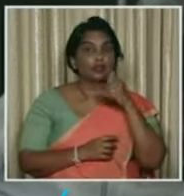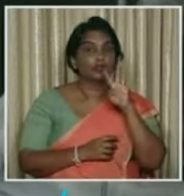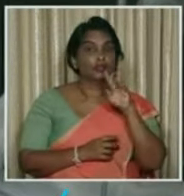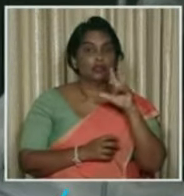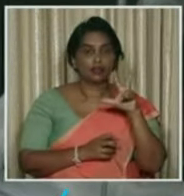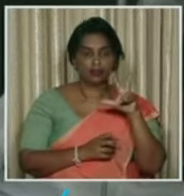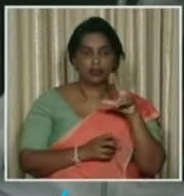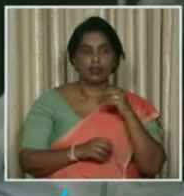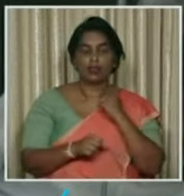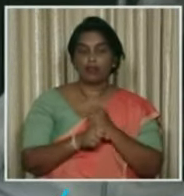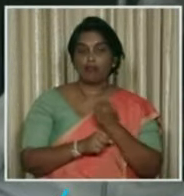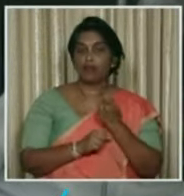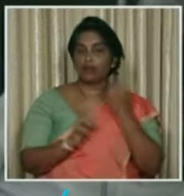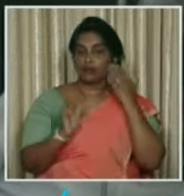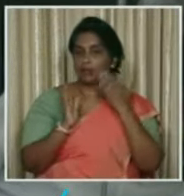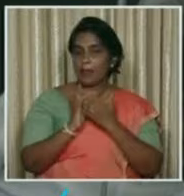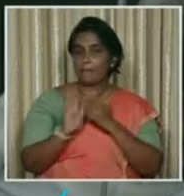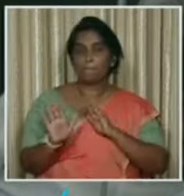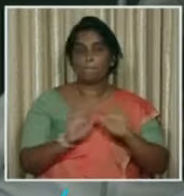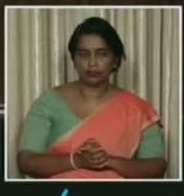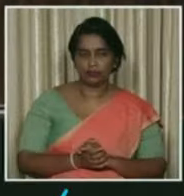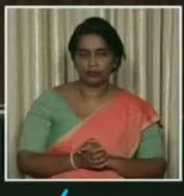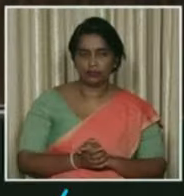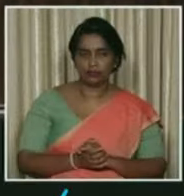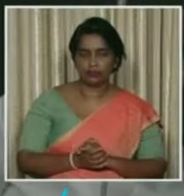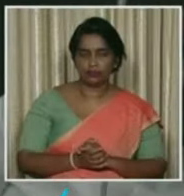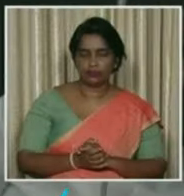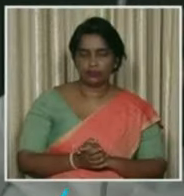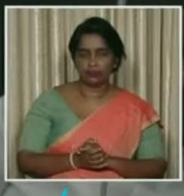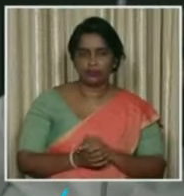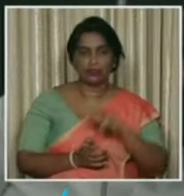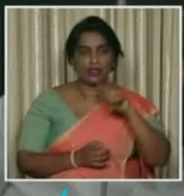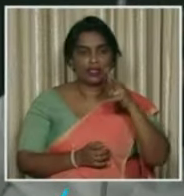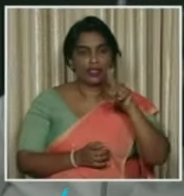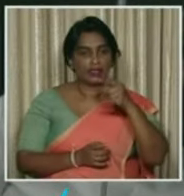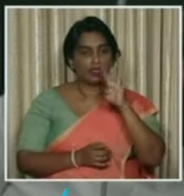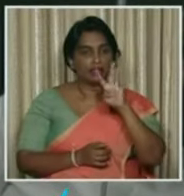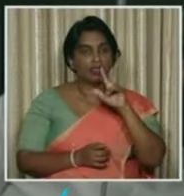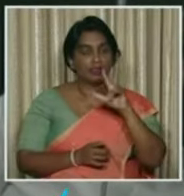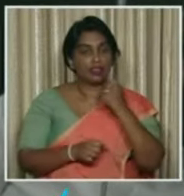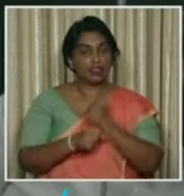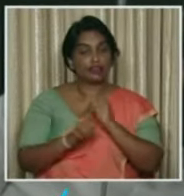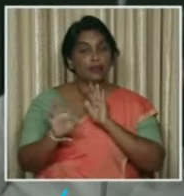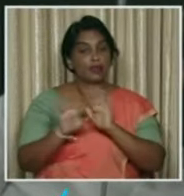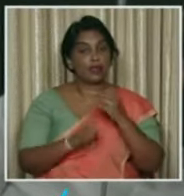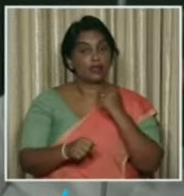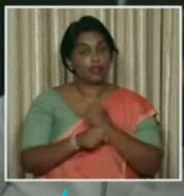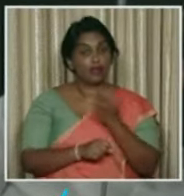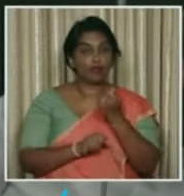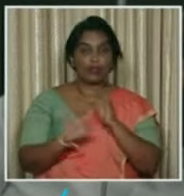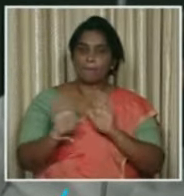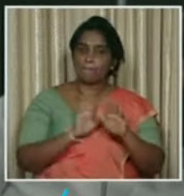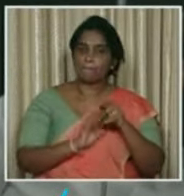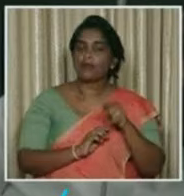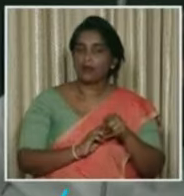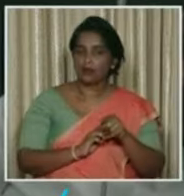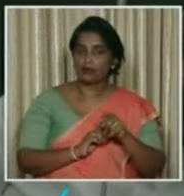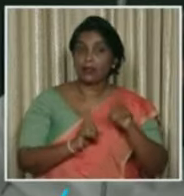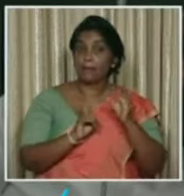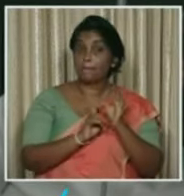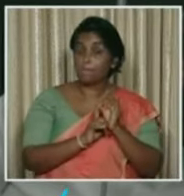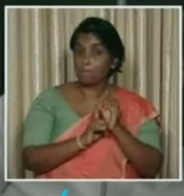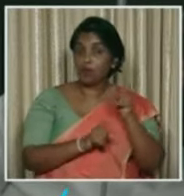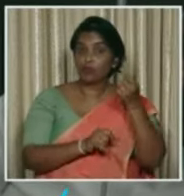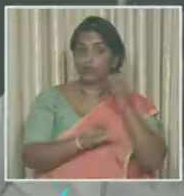වගන්ති රාජ්‍ය මුල්‍ය පිළිබඳ පාලනය පාර්ලිමේන්තුව සතු බව. 148 රාජ්‍ය මුල්‍ය පාලනය තියෙනවා. රාජ්‍ය මුල්‍ය පාලනය තියෙනවා. හැබැයි වෙන පුද්ගලයන්ගේ